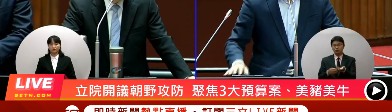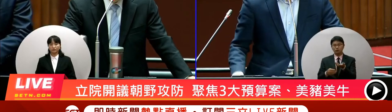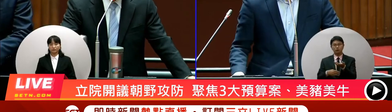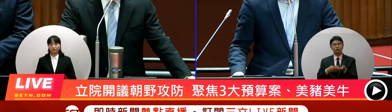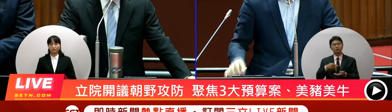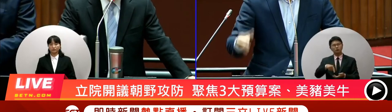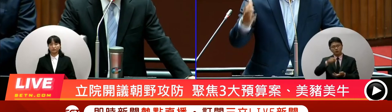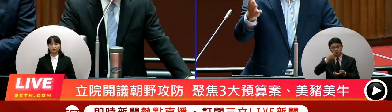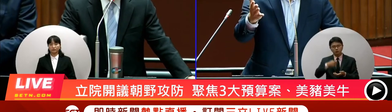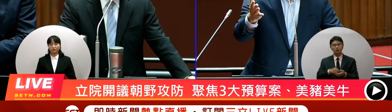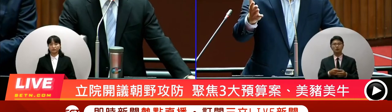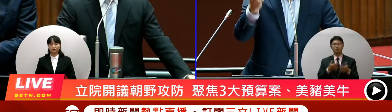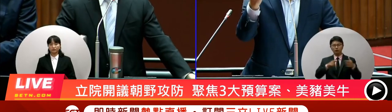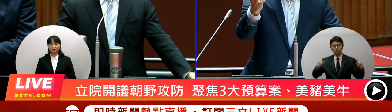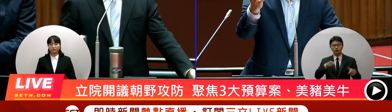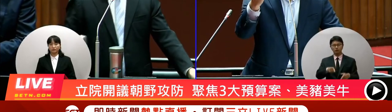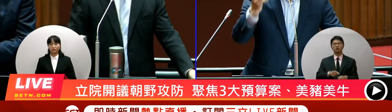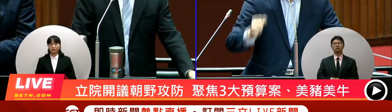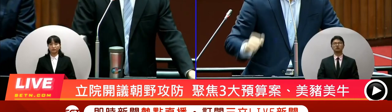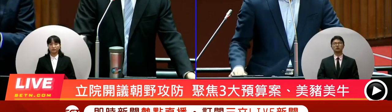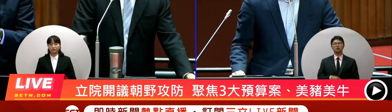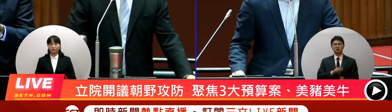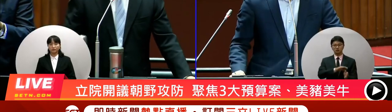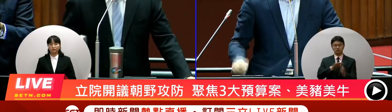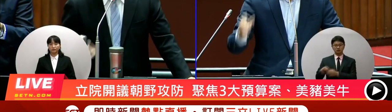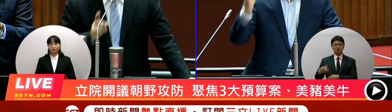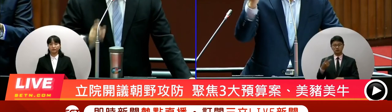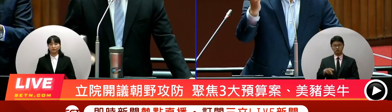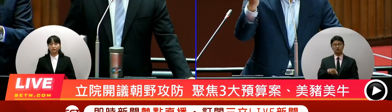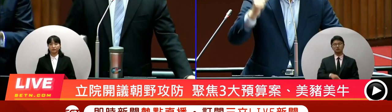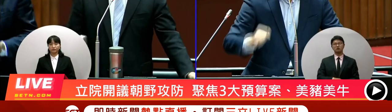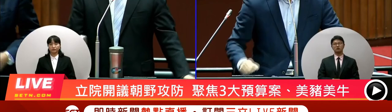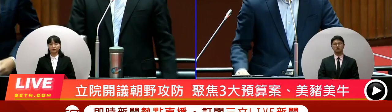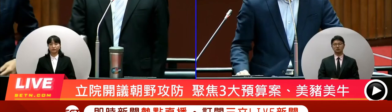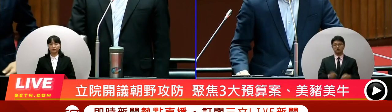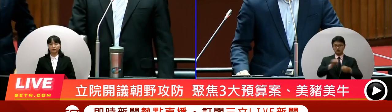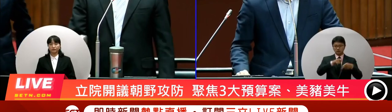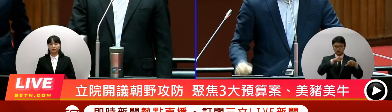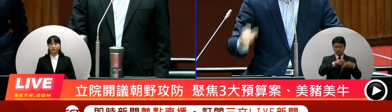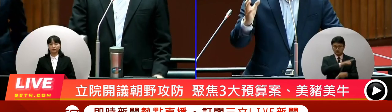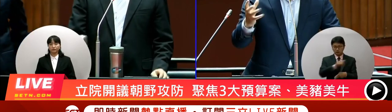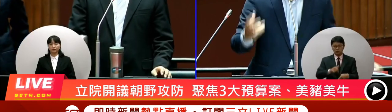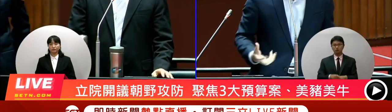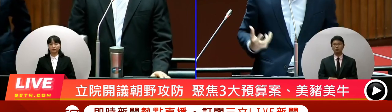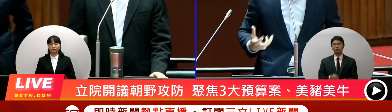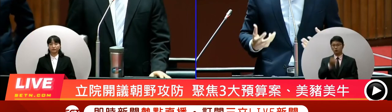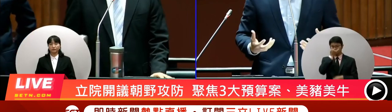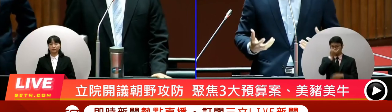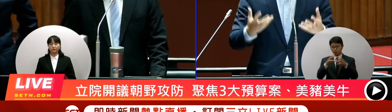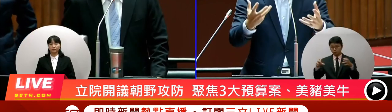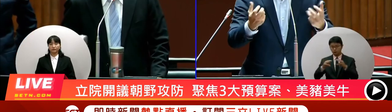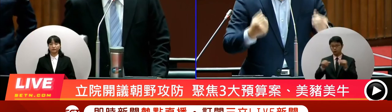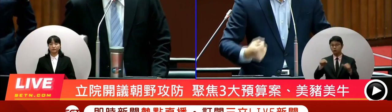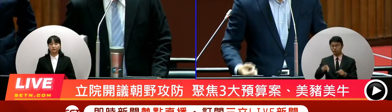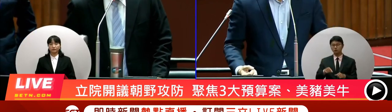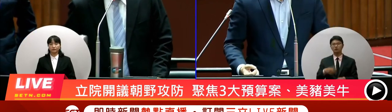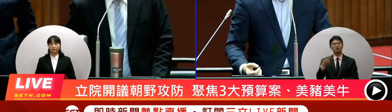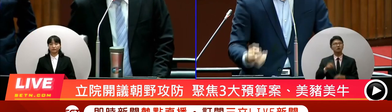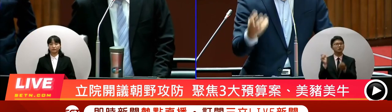吧？更不用讲加工食品，还有肉松。院长更不用说，最近中秋